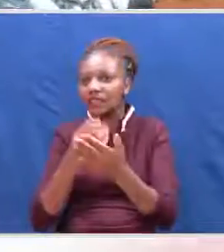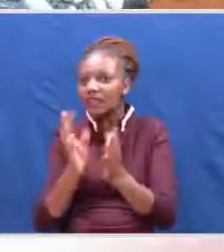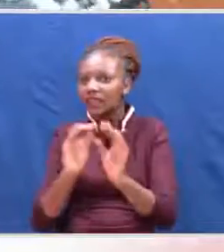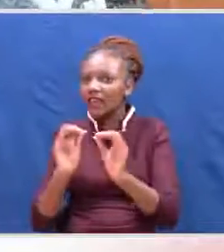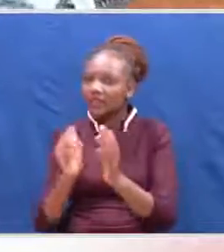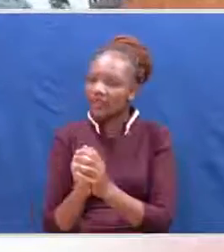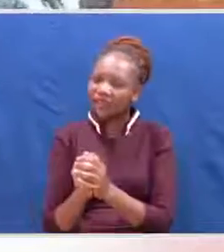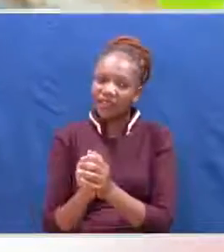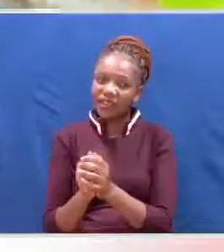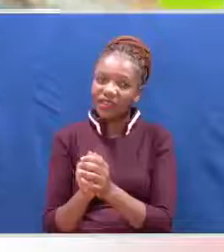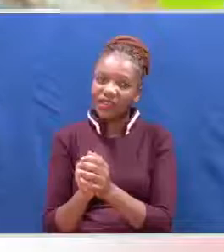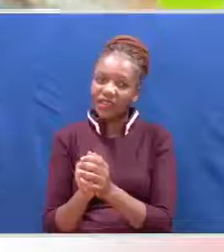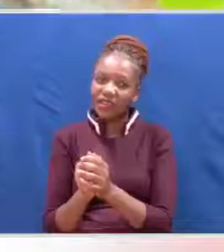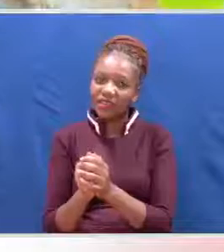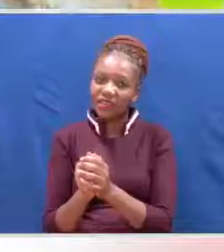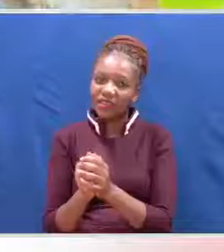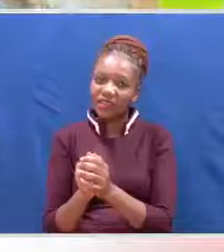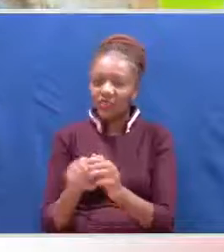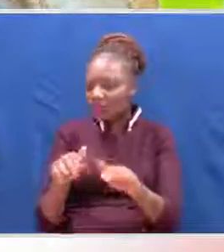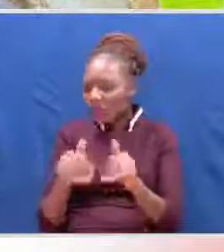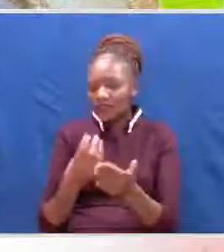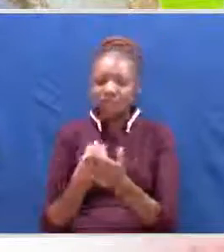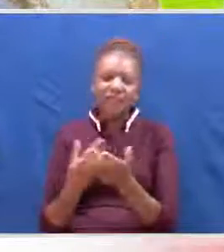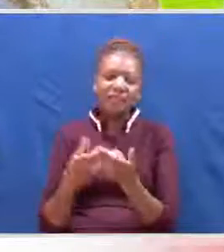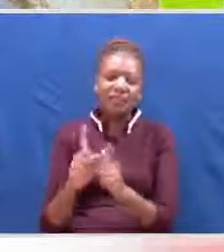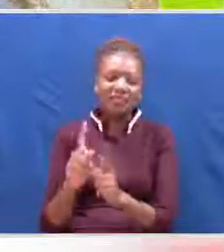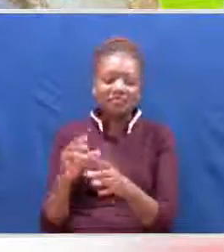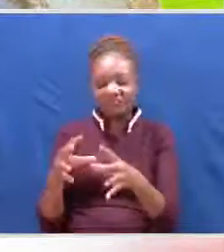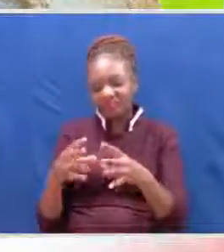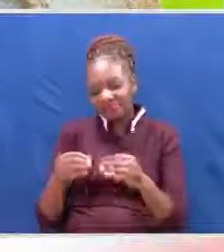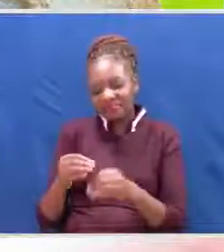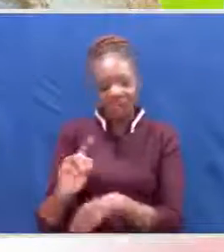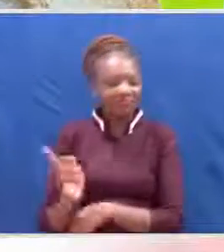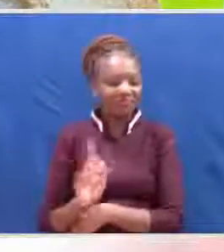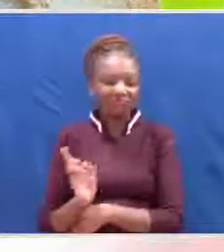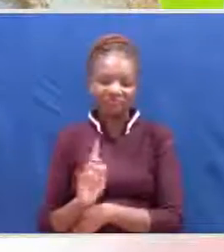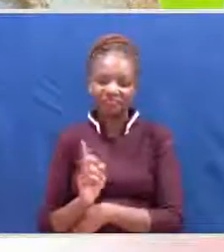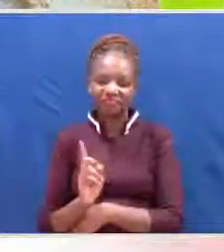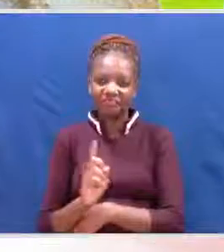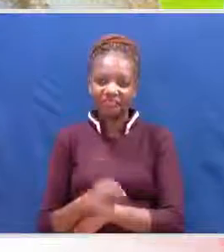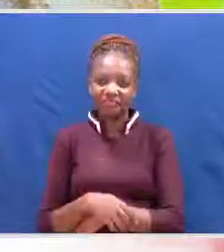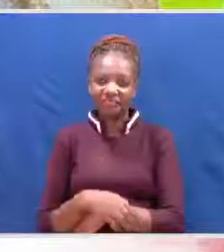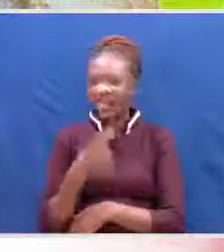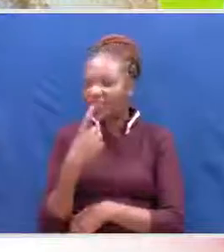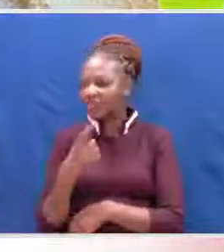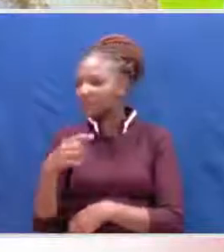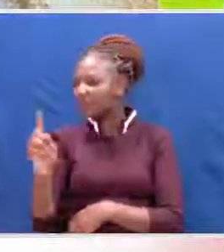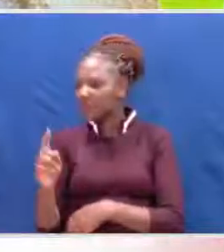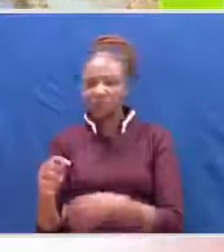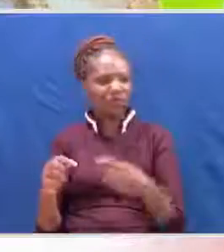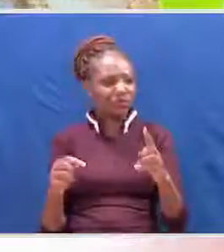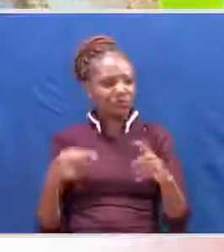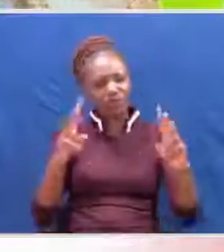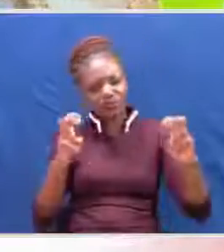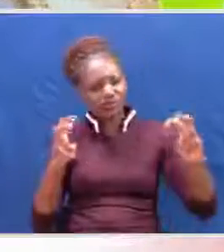unapata umesainizo form, unangojea hiyo pesa itoke, hiyo pesa unaambiwa haizi toka saizi. Lazima sijui ipitie kwa nani, ipitie kwa nani. Sasa unapata